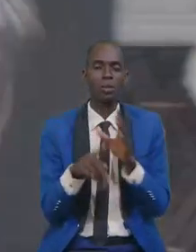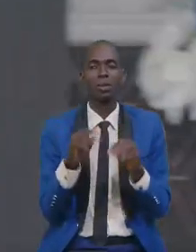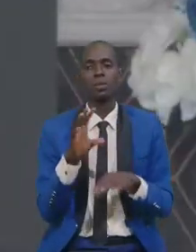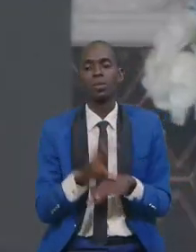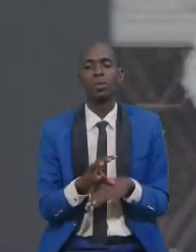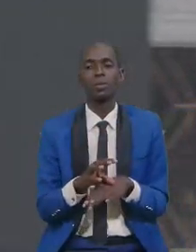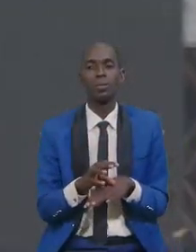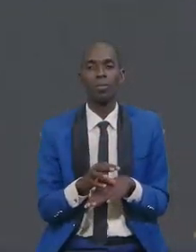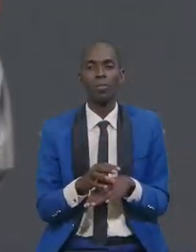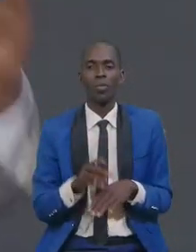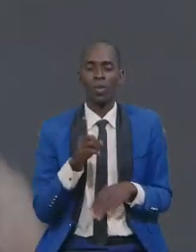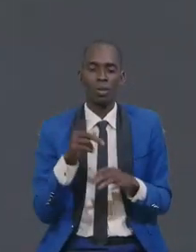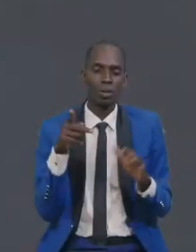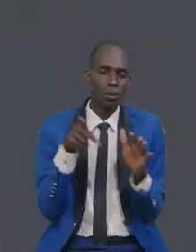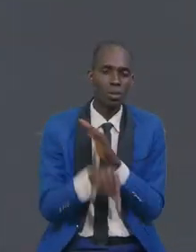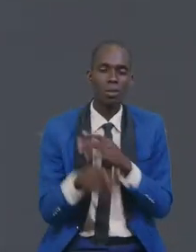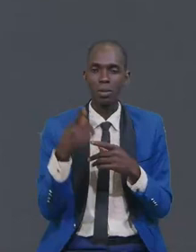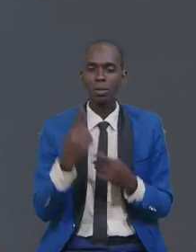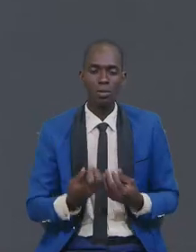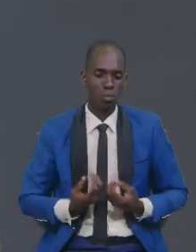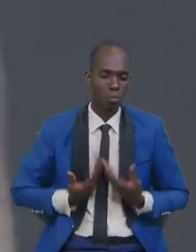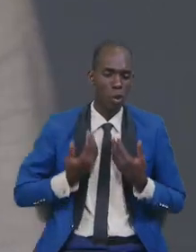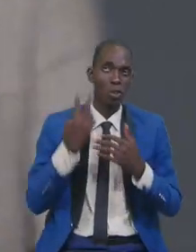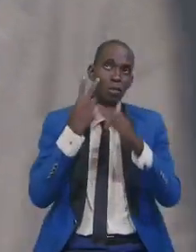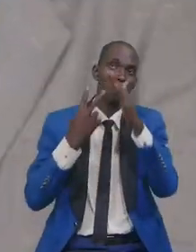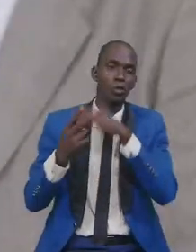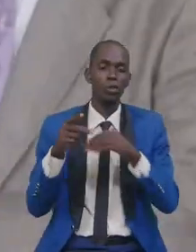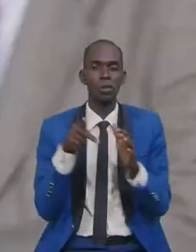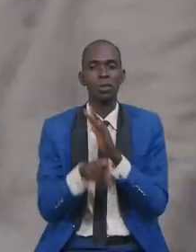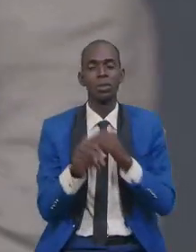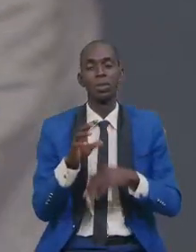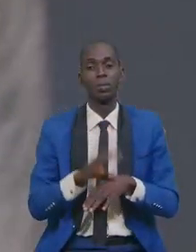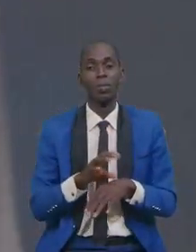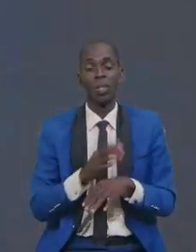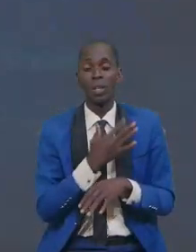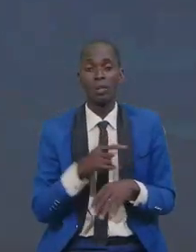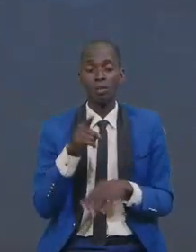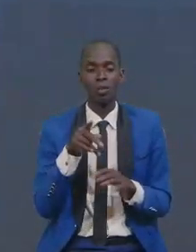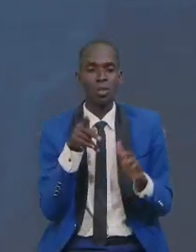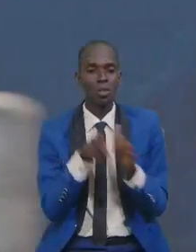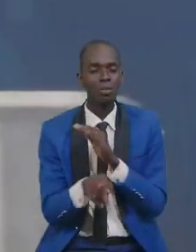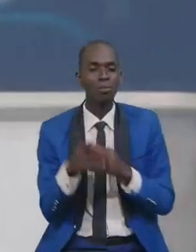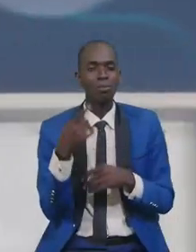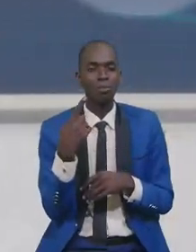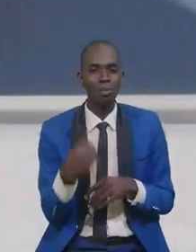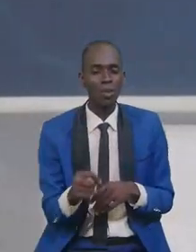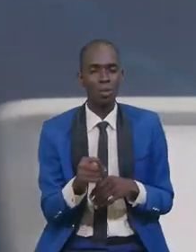tu tues l'église. Tu tues la passion, la vision et tu tues l'église. Et tu